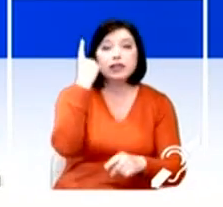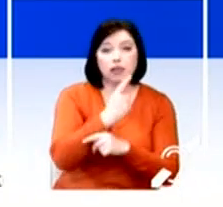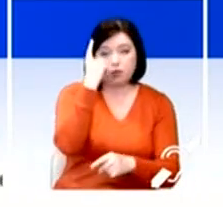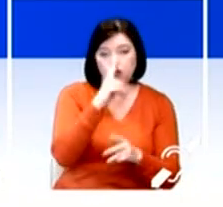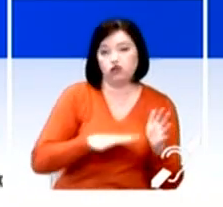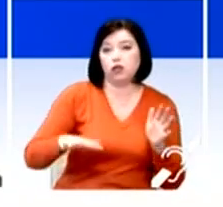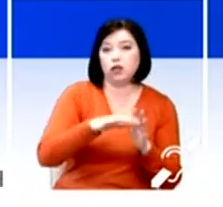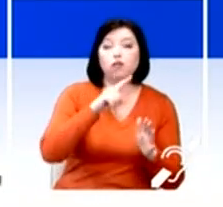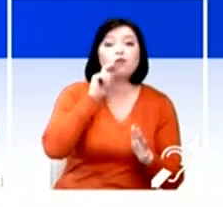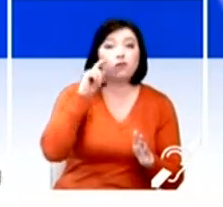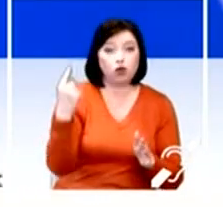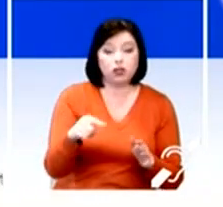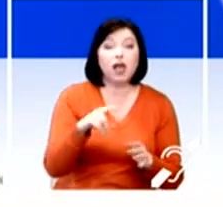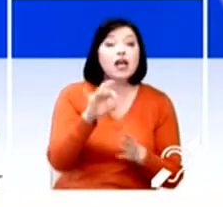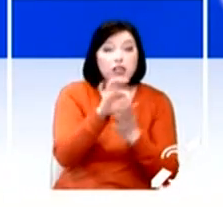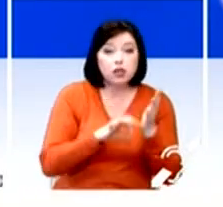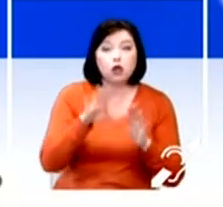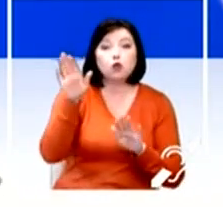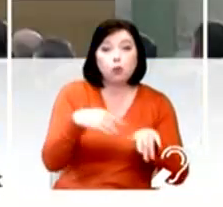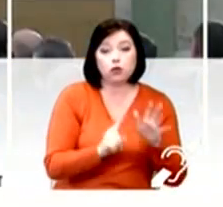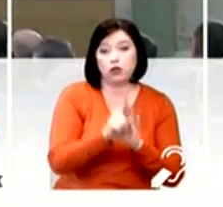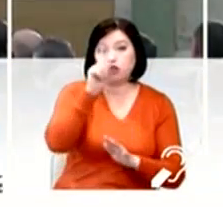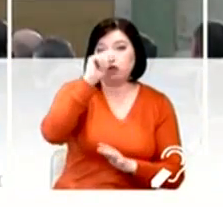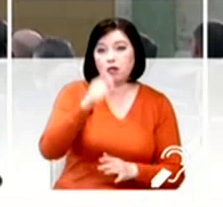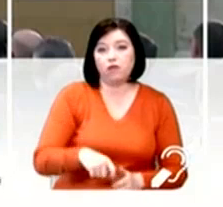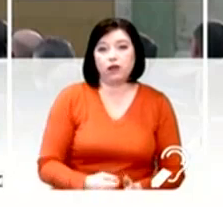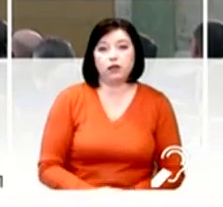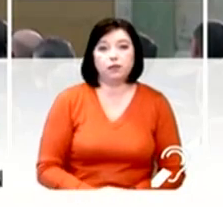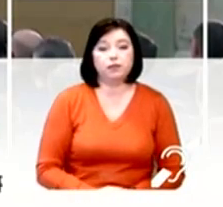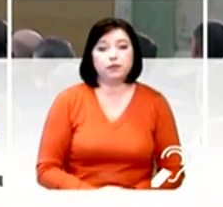interzise în Rusia la scurt timp după începutul războiului din Ucraina.